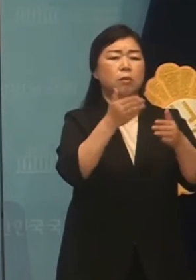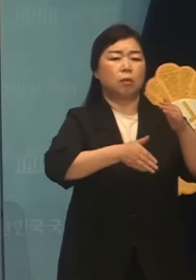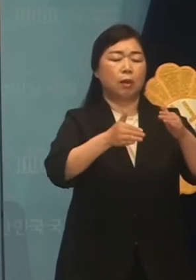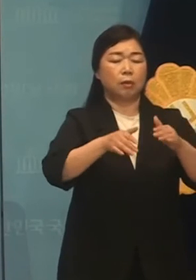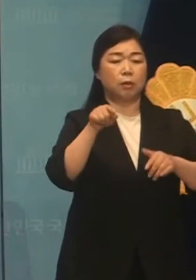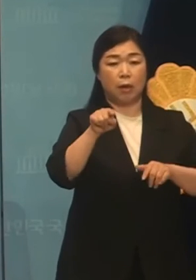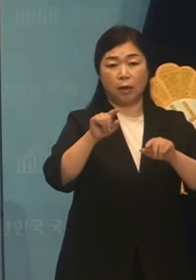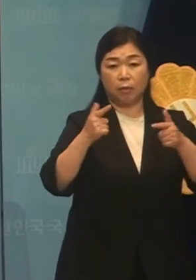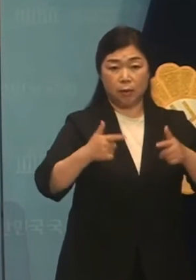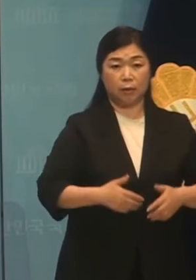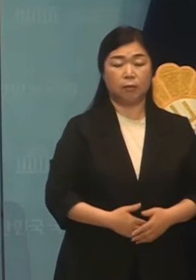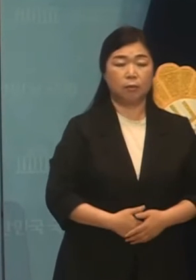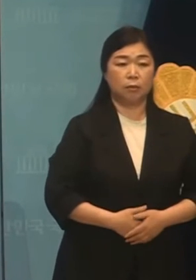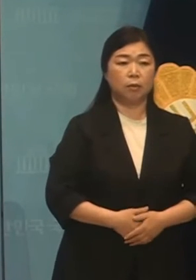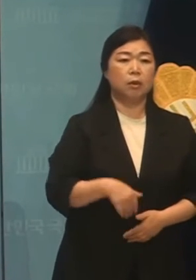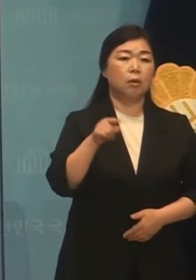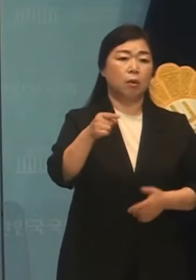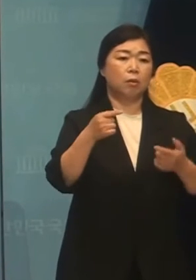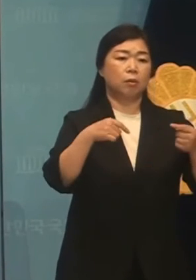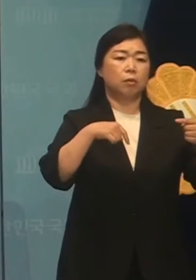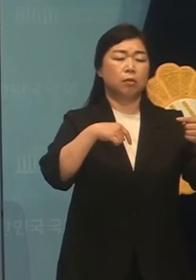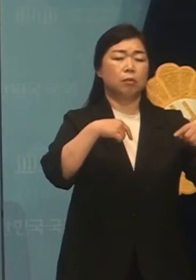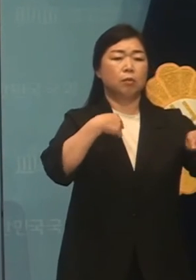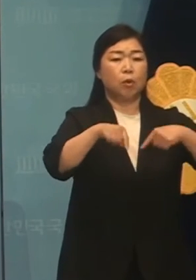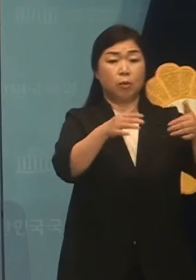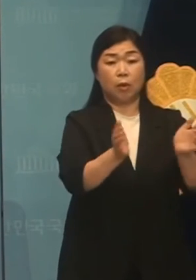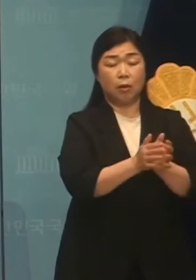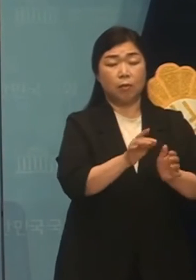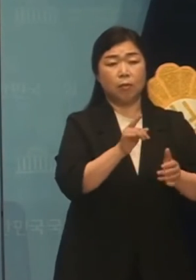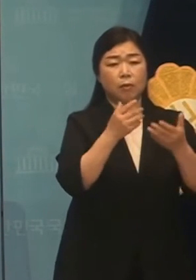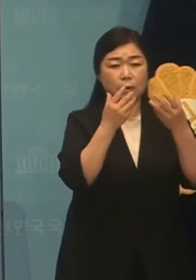아닙니다. 이런 정당은 말하자면